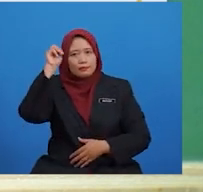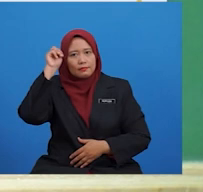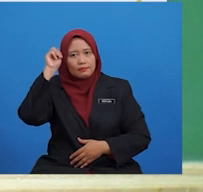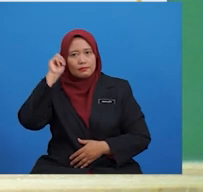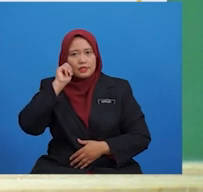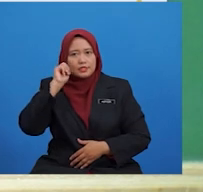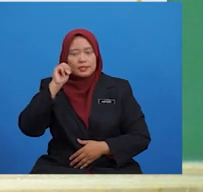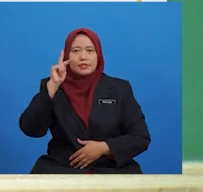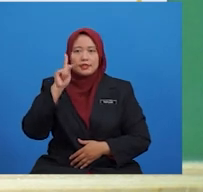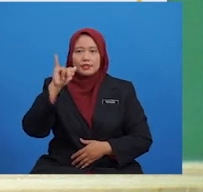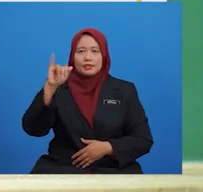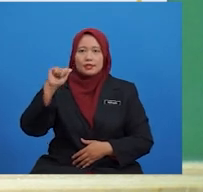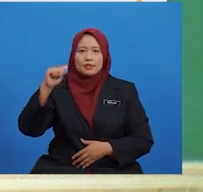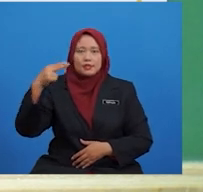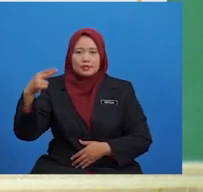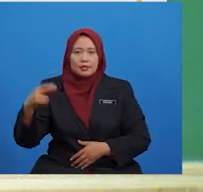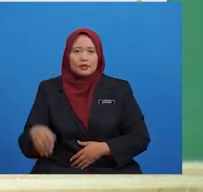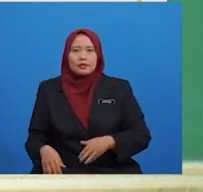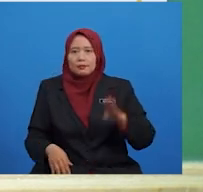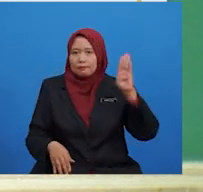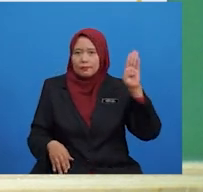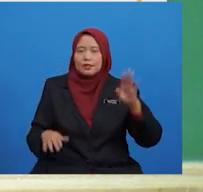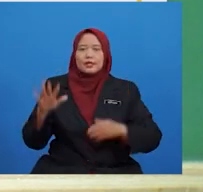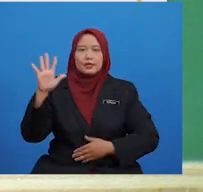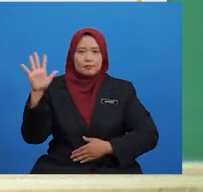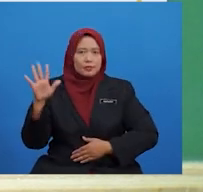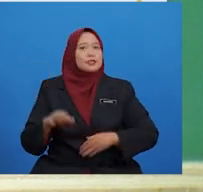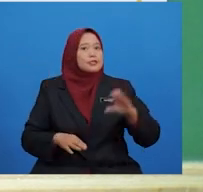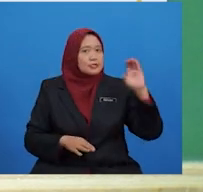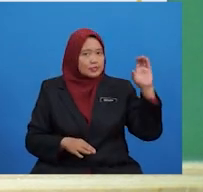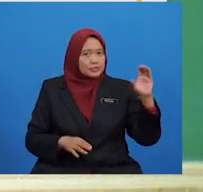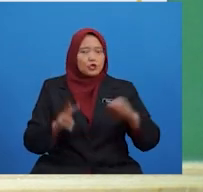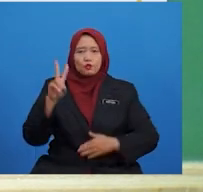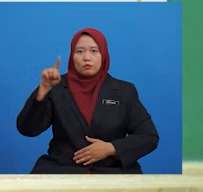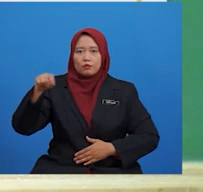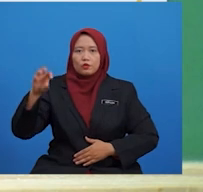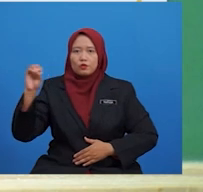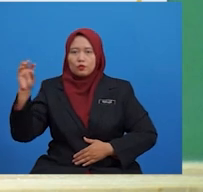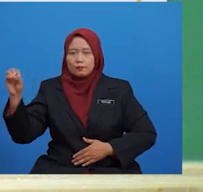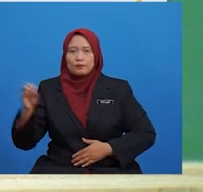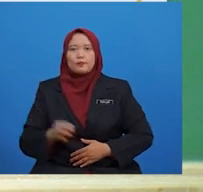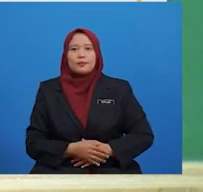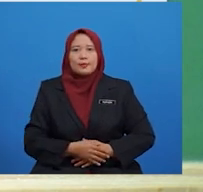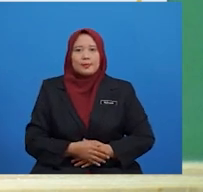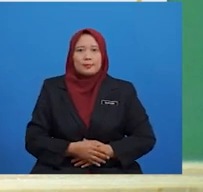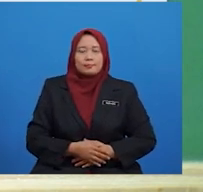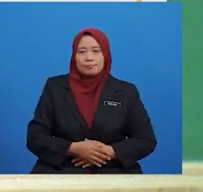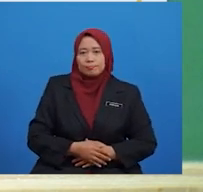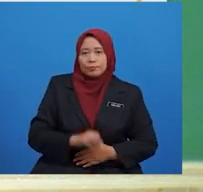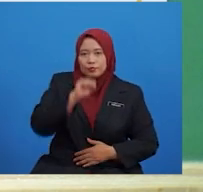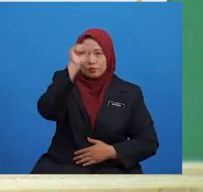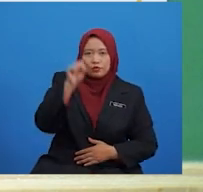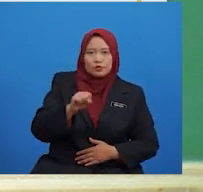Seterusnya, tetapkan nilai kepada pemboleh ubah yang telah diisytiharkan.